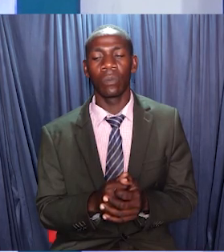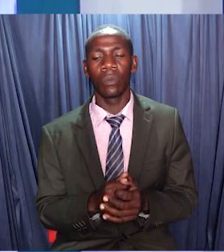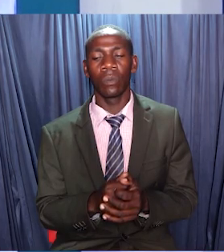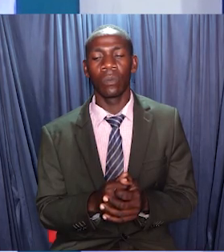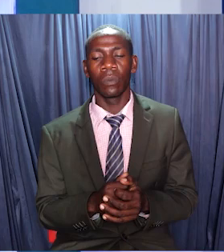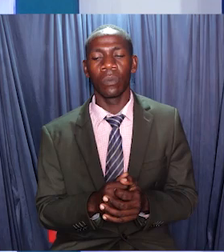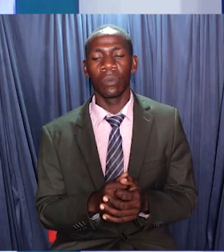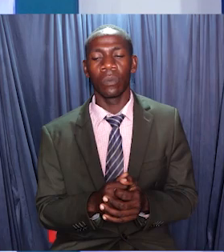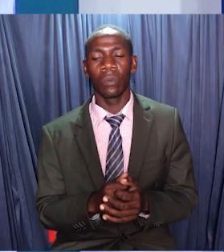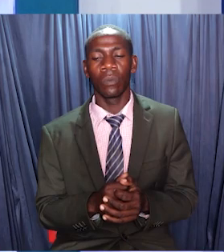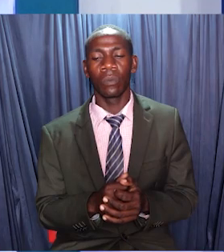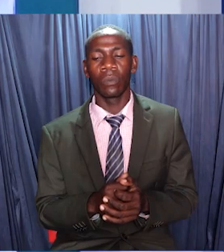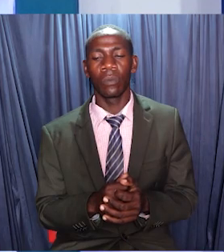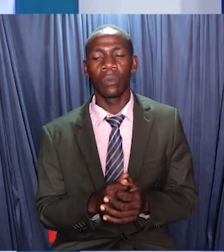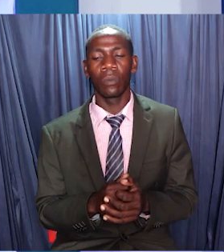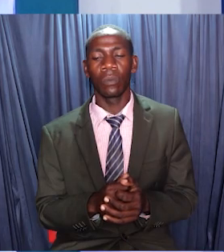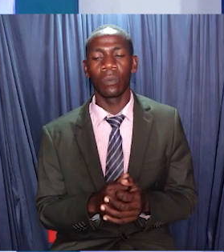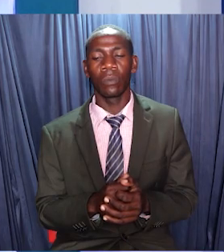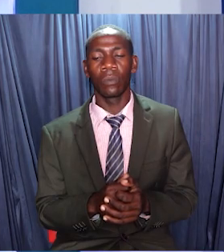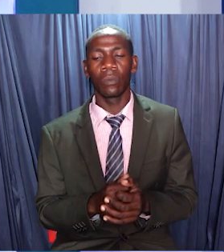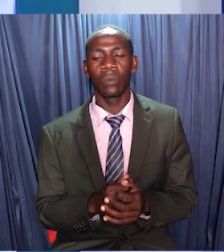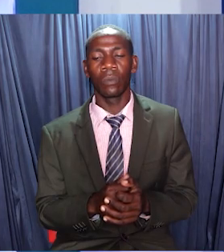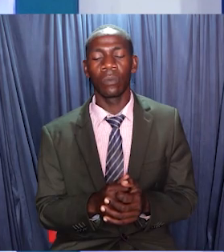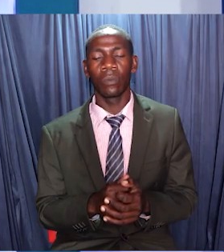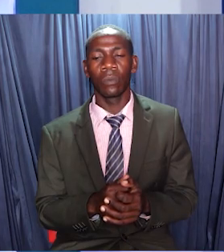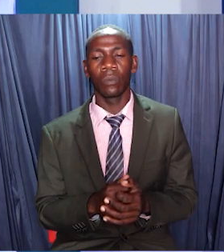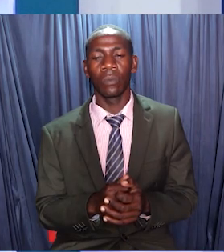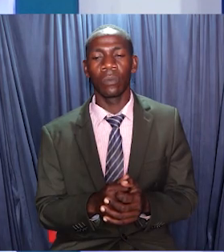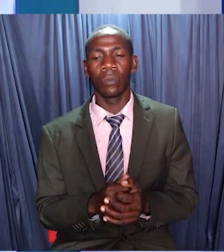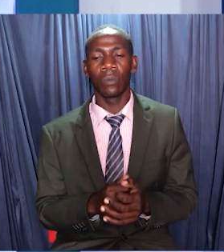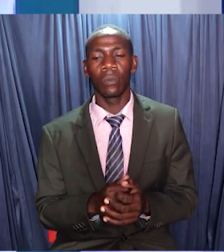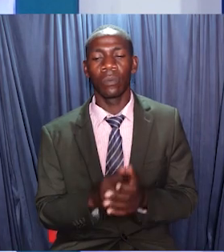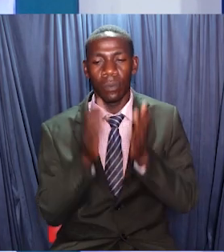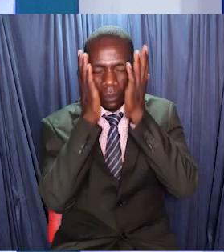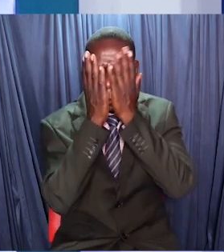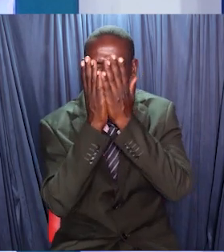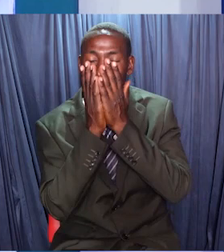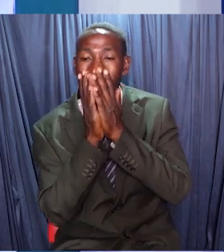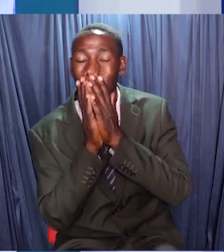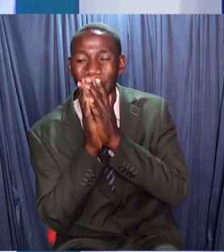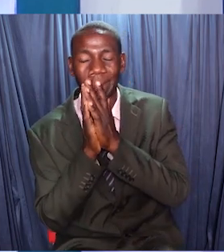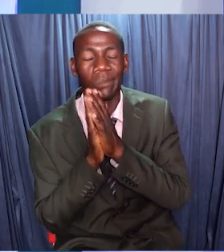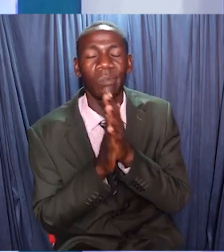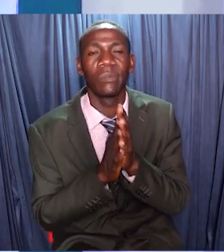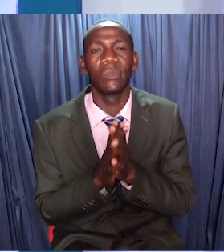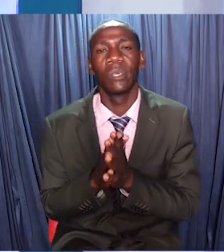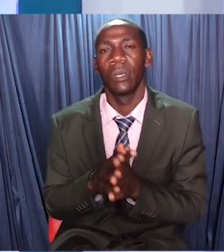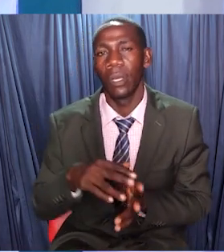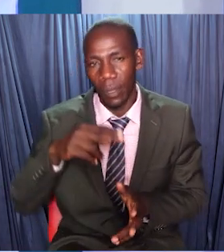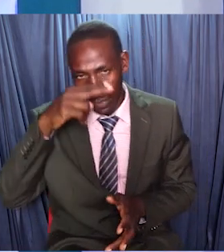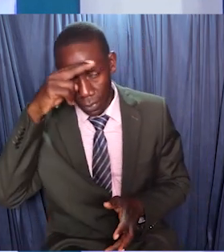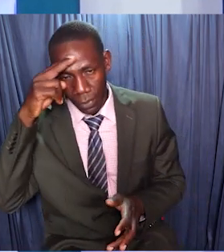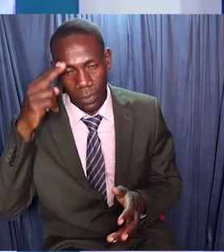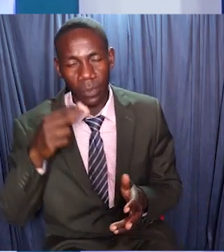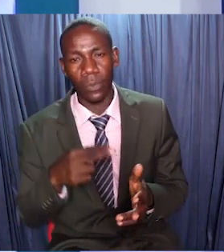chastisement, whereof all are partakers, then are ye bastards and not sons. Ni kwa ajili ya